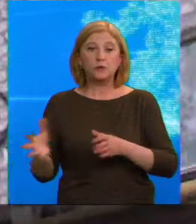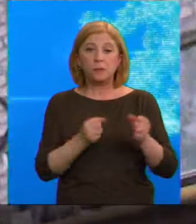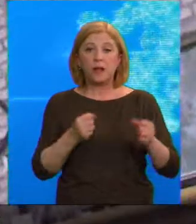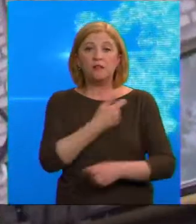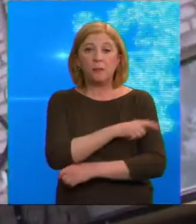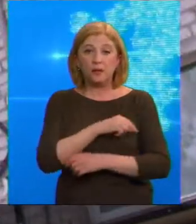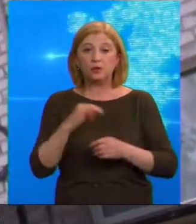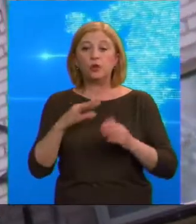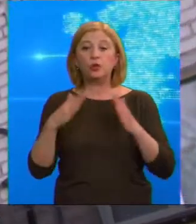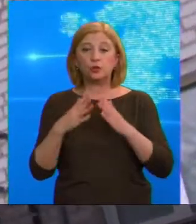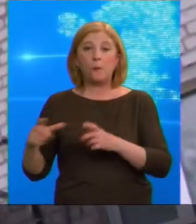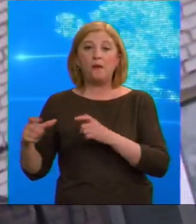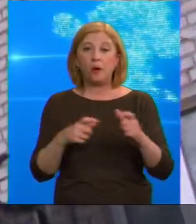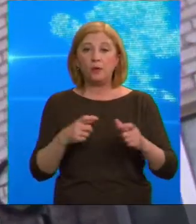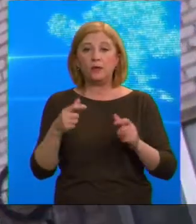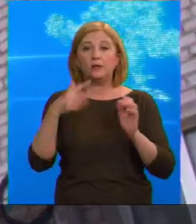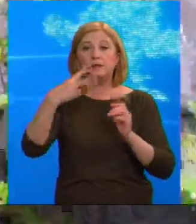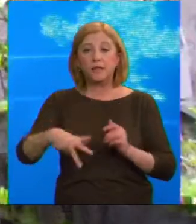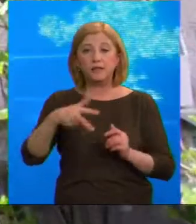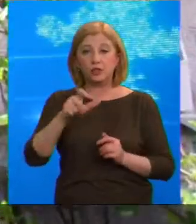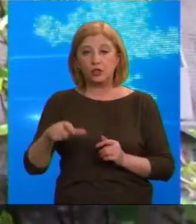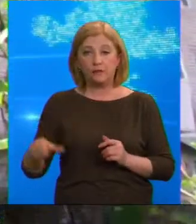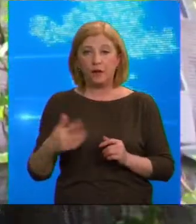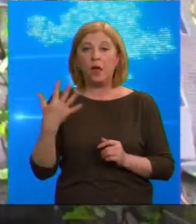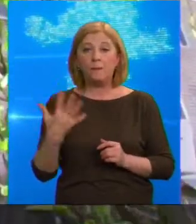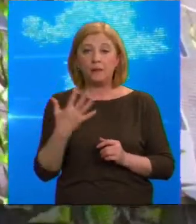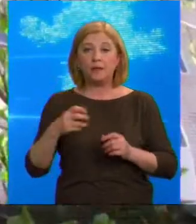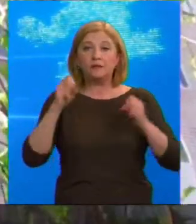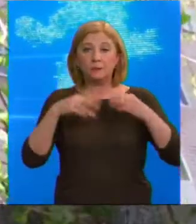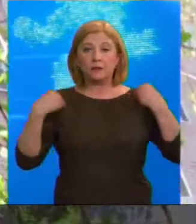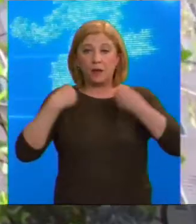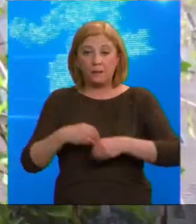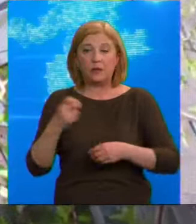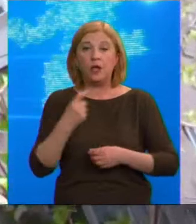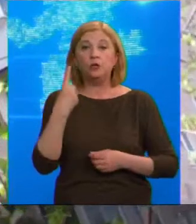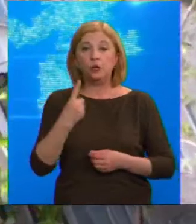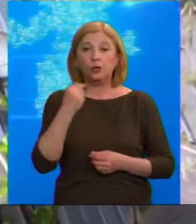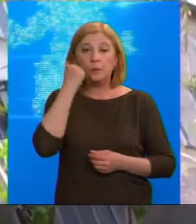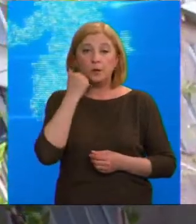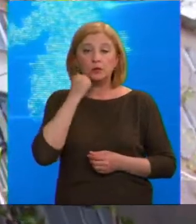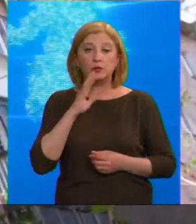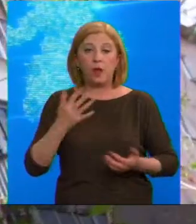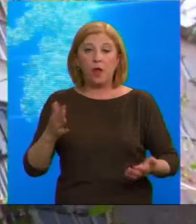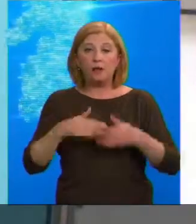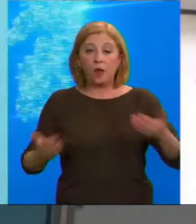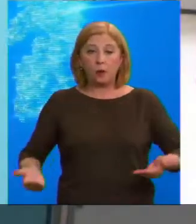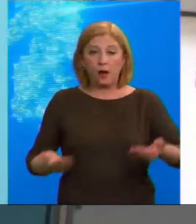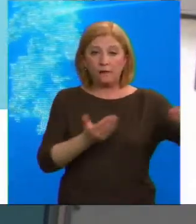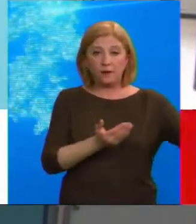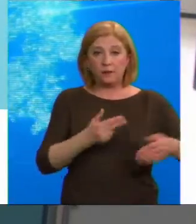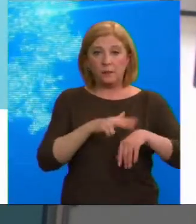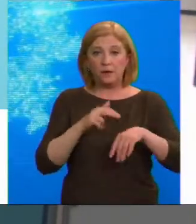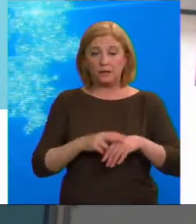дома эвакуировали 30 человек. 5 пожарные вывели в спас-комплектах. Еще одну пожилую женщину на руках вынес полицейский.